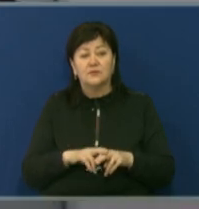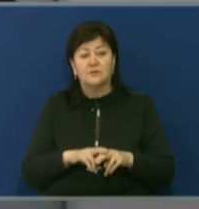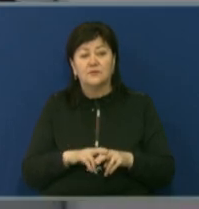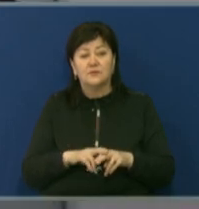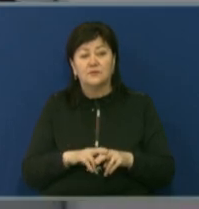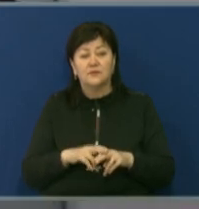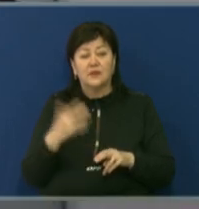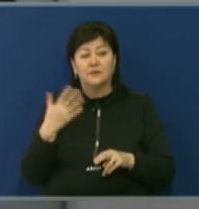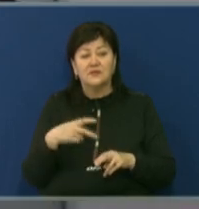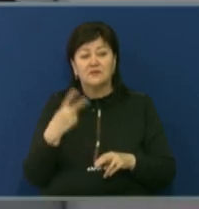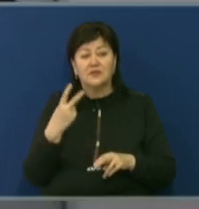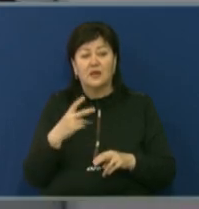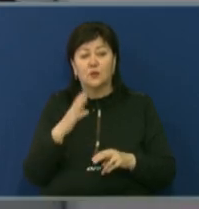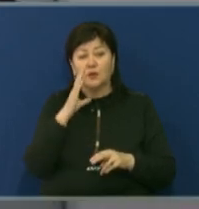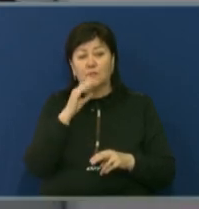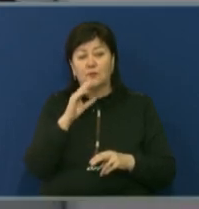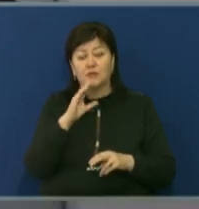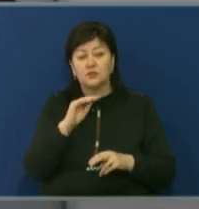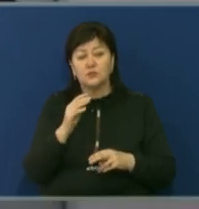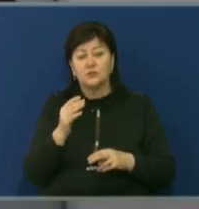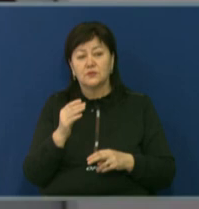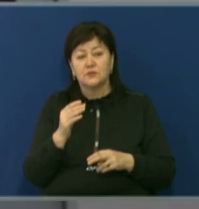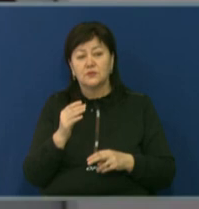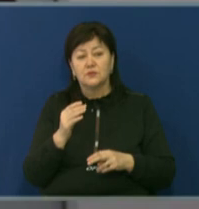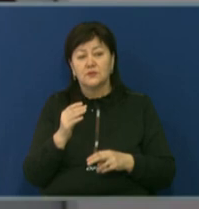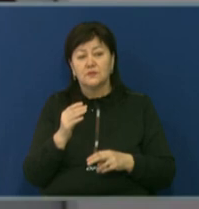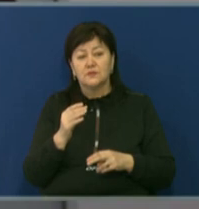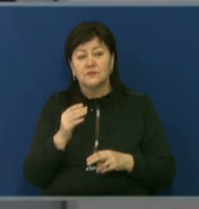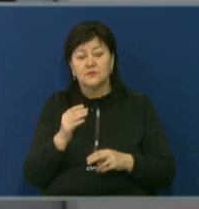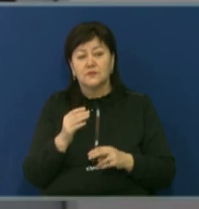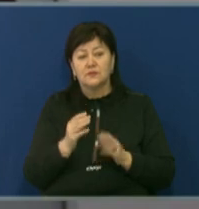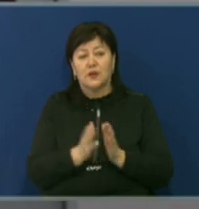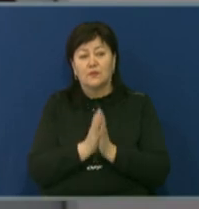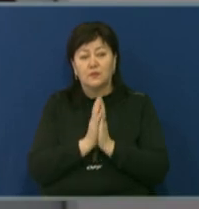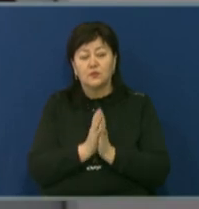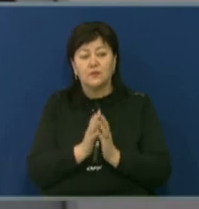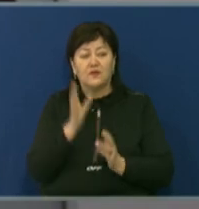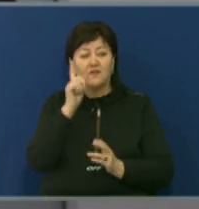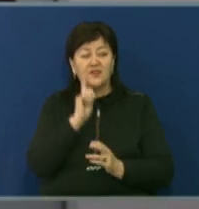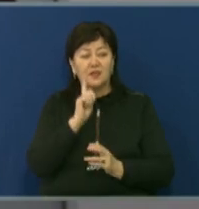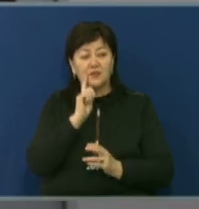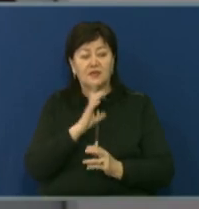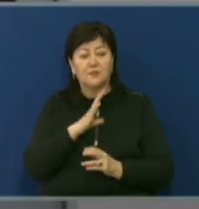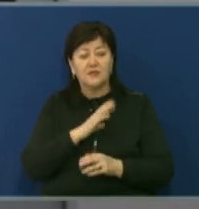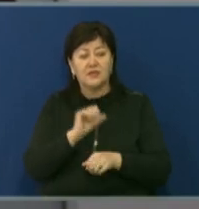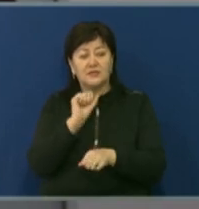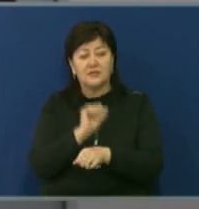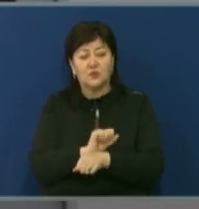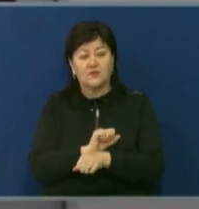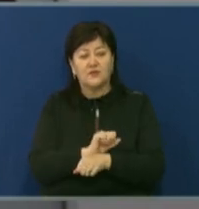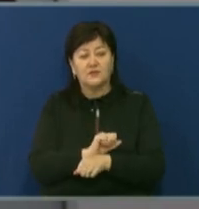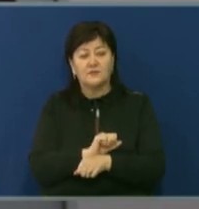былтыр біз 52-ші маршрутты тасымалдаушының өзінің ұсынысымен уақытша тоқтатқан болатынбыз. Енді қазір жолаушылар ағымы